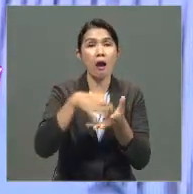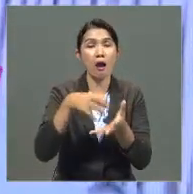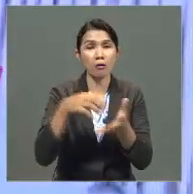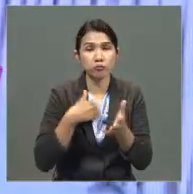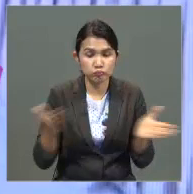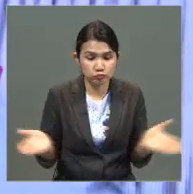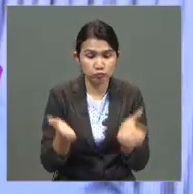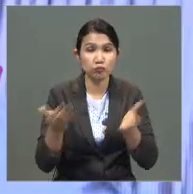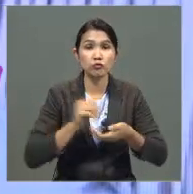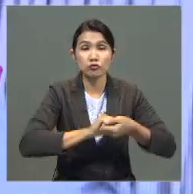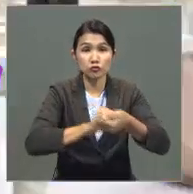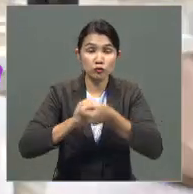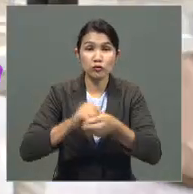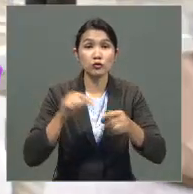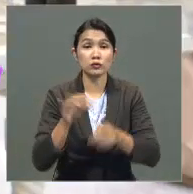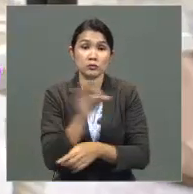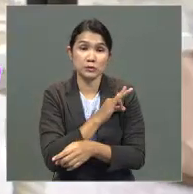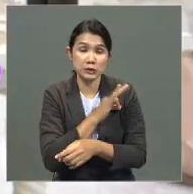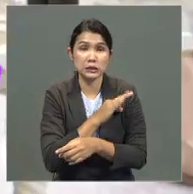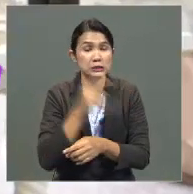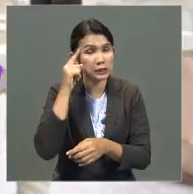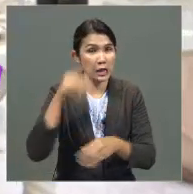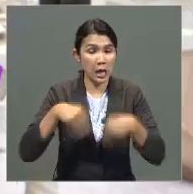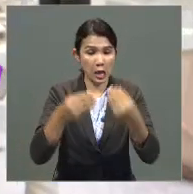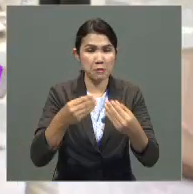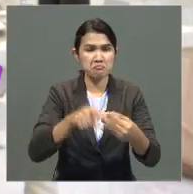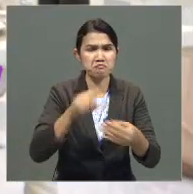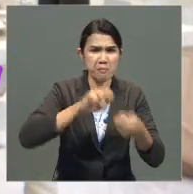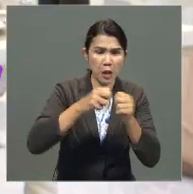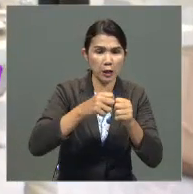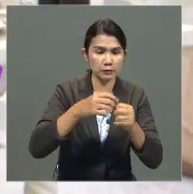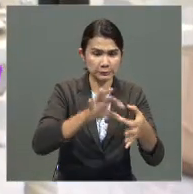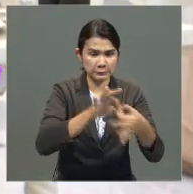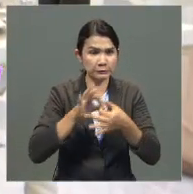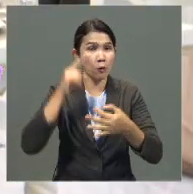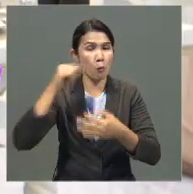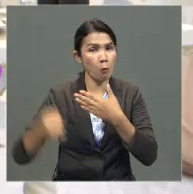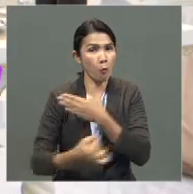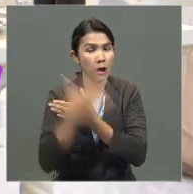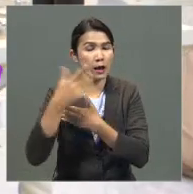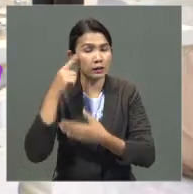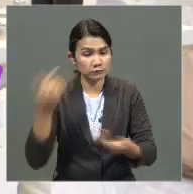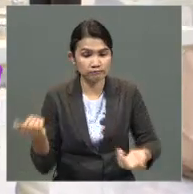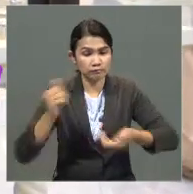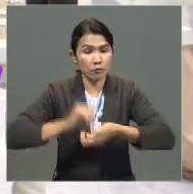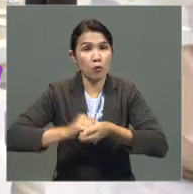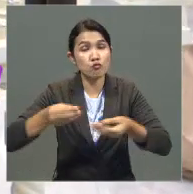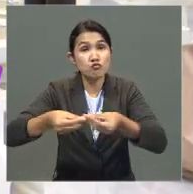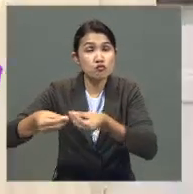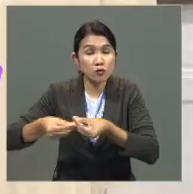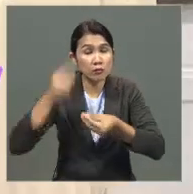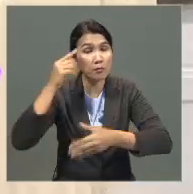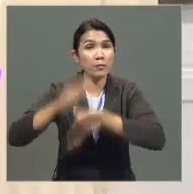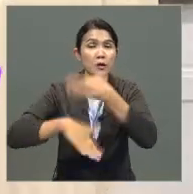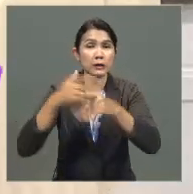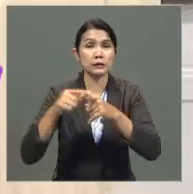ความร่วมมือระหว่างประเทศสมาชิกร่วมกันพลิกวิกฤตให้กลายเป็นโอกาสที่จะยกระดับความร่วมมือและความเป็นหุ้นส่วนระหว่างกันเพื่อการพัฒนา